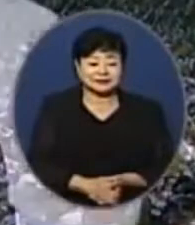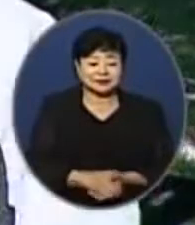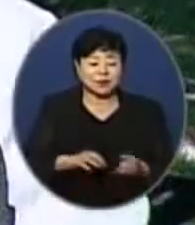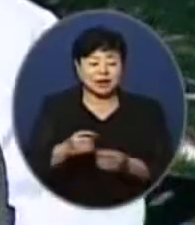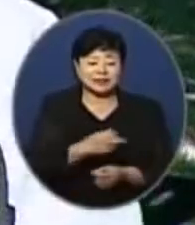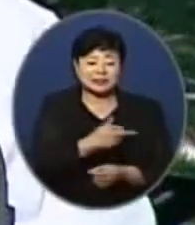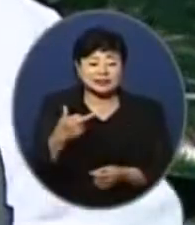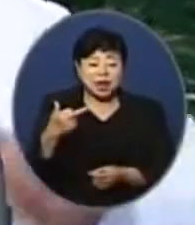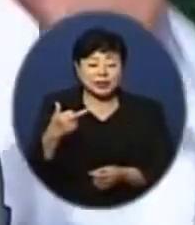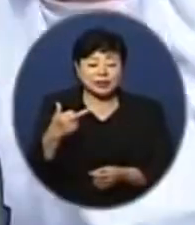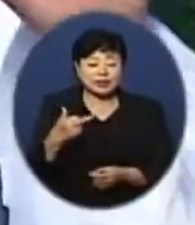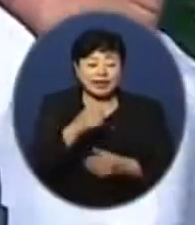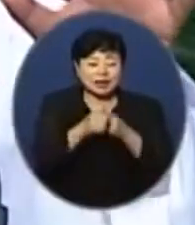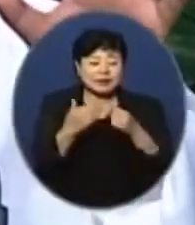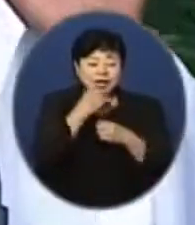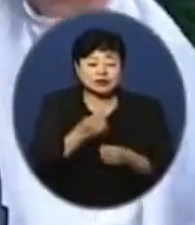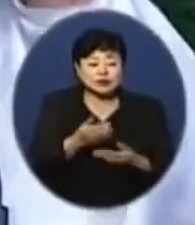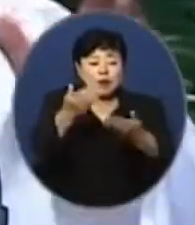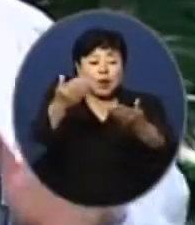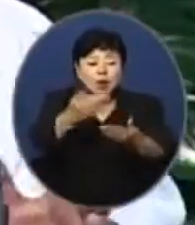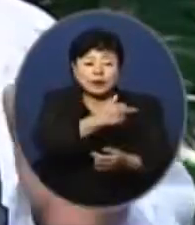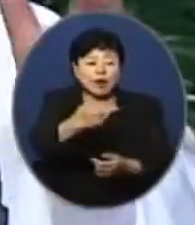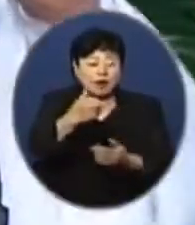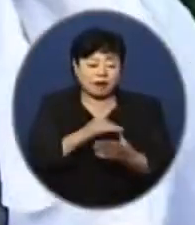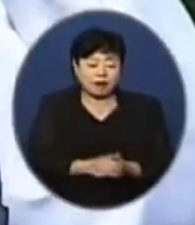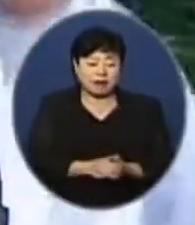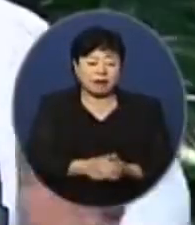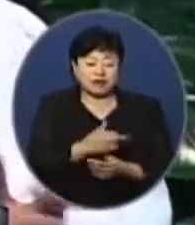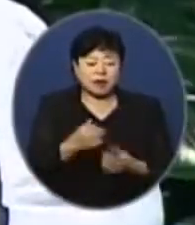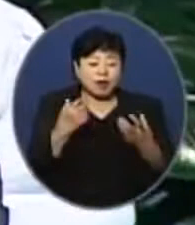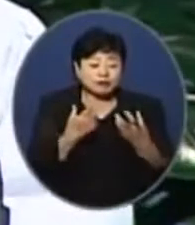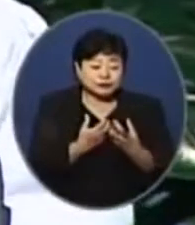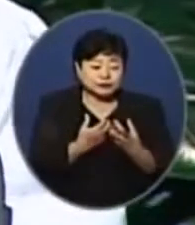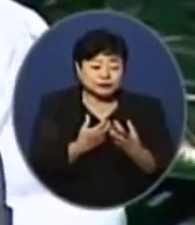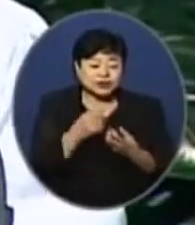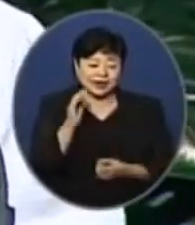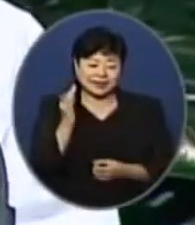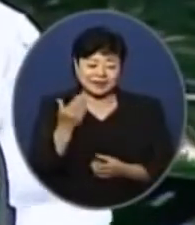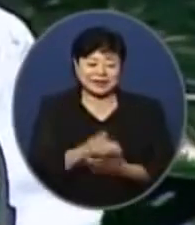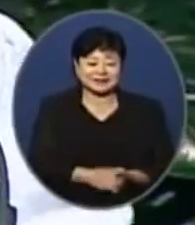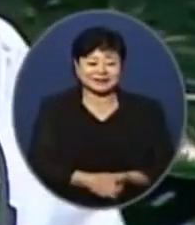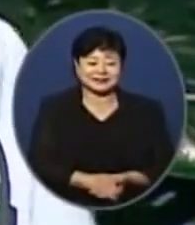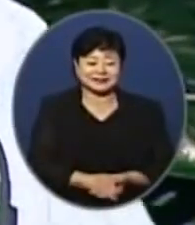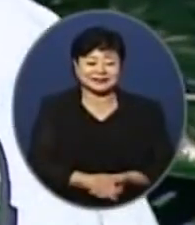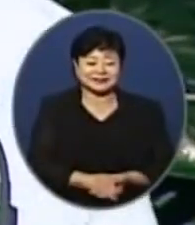환난이 크면 클수록 하나님의 은혜와 축복도 더 크고 더 풍성하게 우리에게 임하게 되는